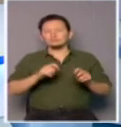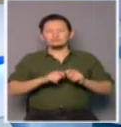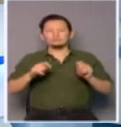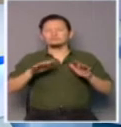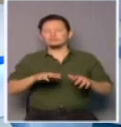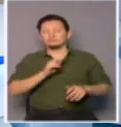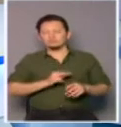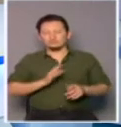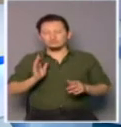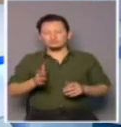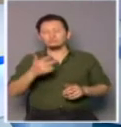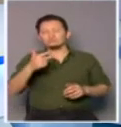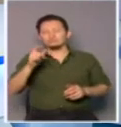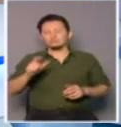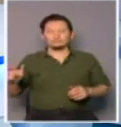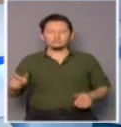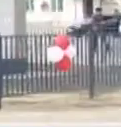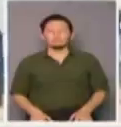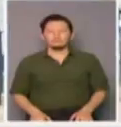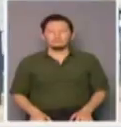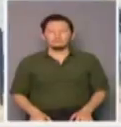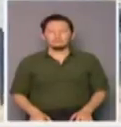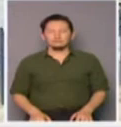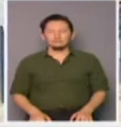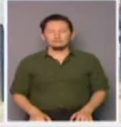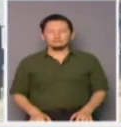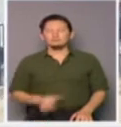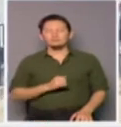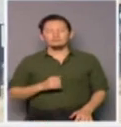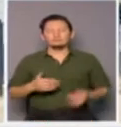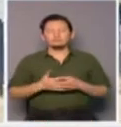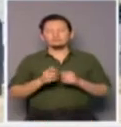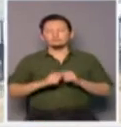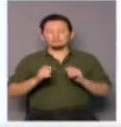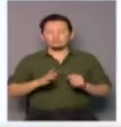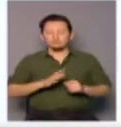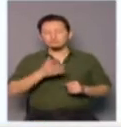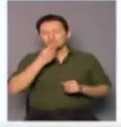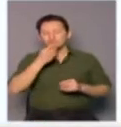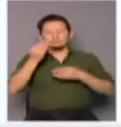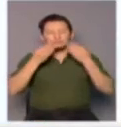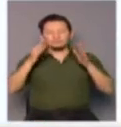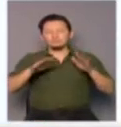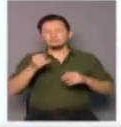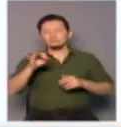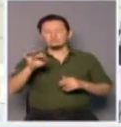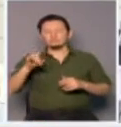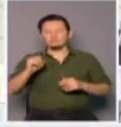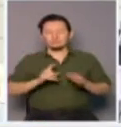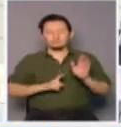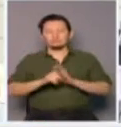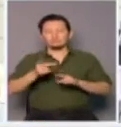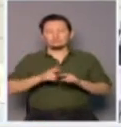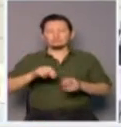будут трудоустроены 30 человек. Одним из новых объектов является салон красоты «Айнара». На церемонии открытия